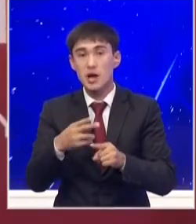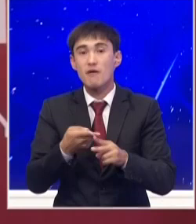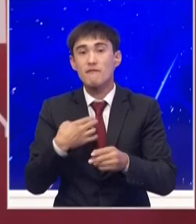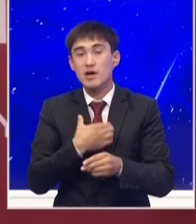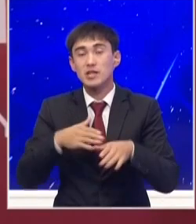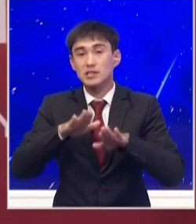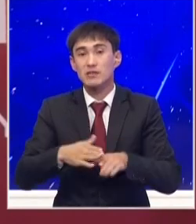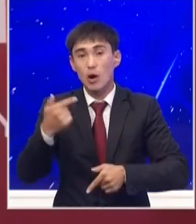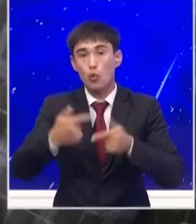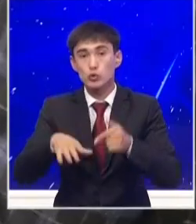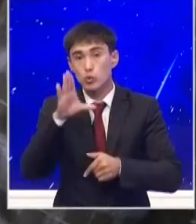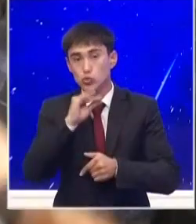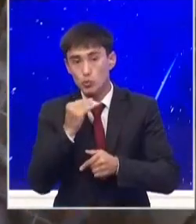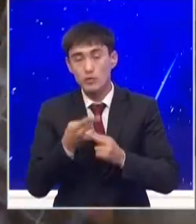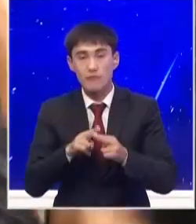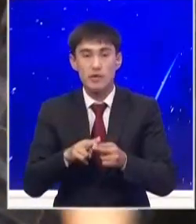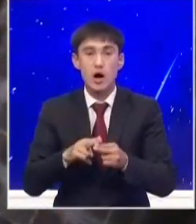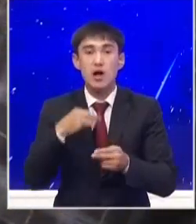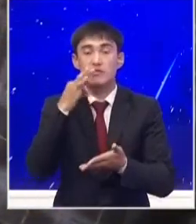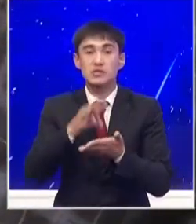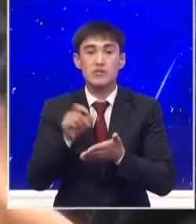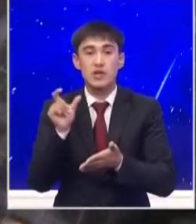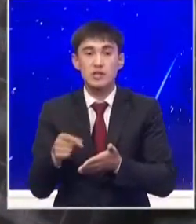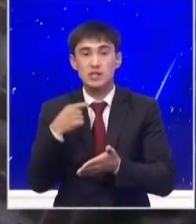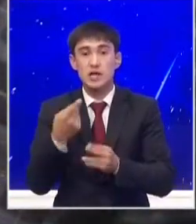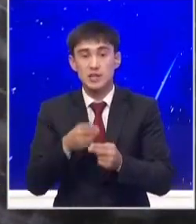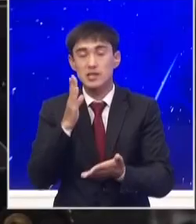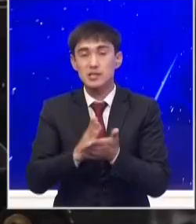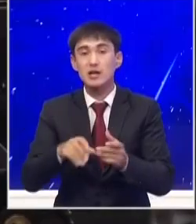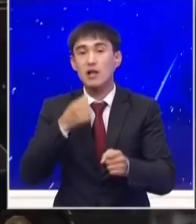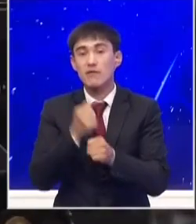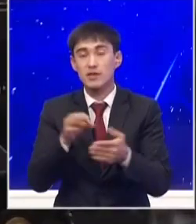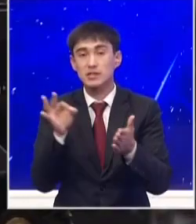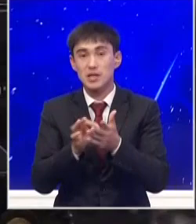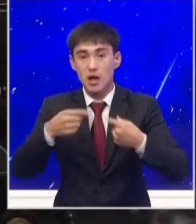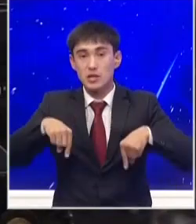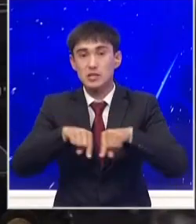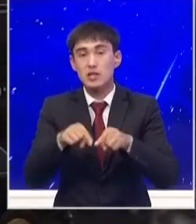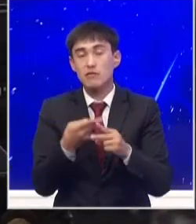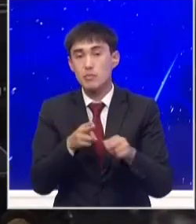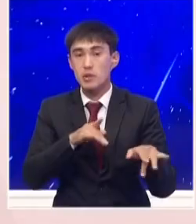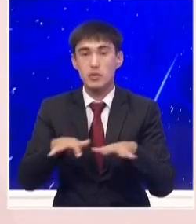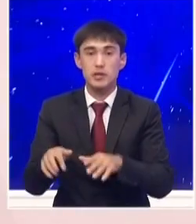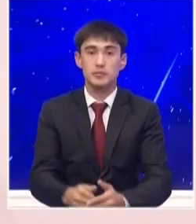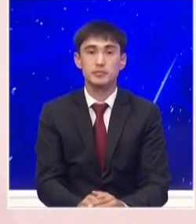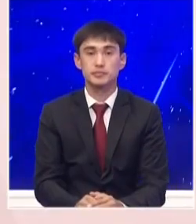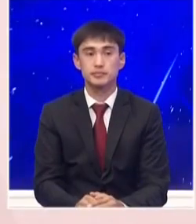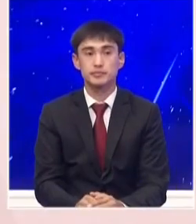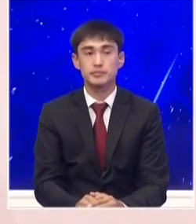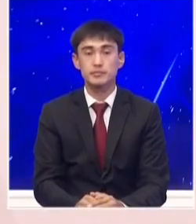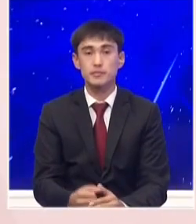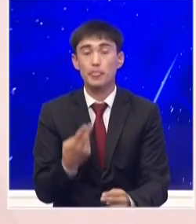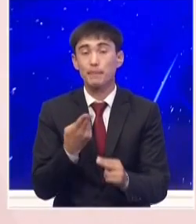оставаться конкурентоспособными. По словам ответственных лиц, это и есть основная цель организации данного мероприятия. Это уже